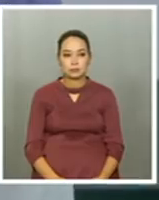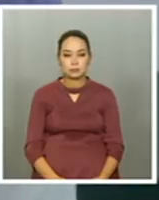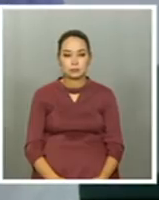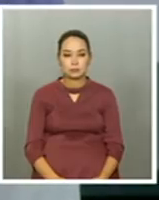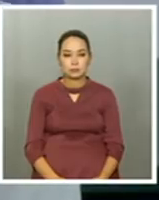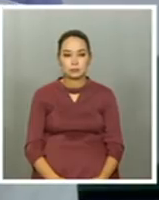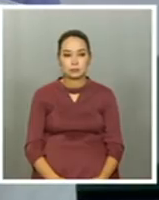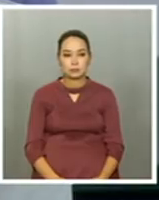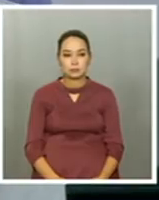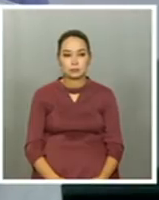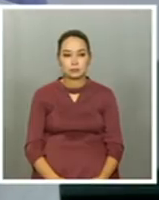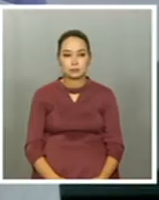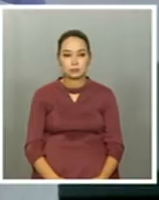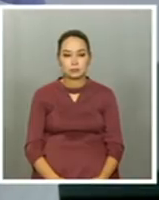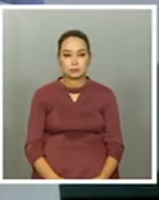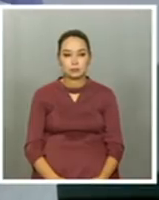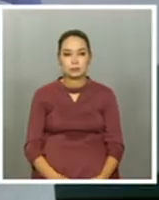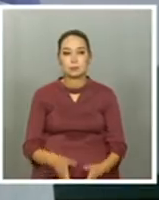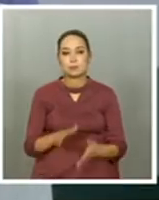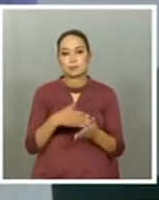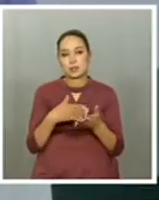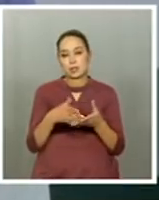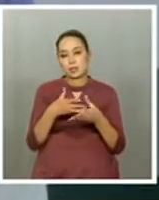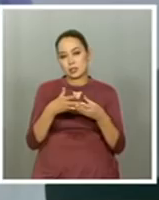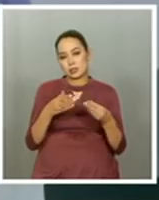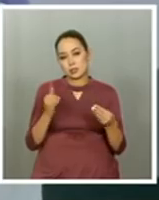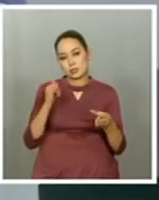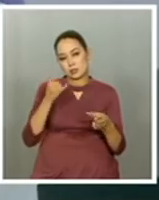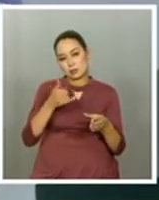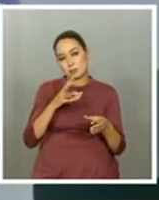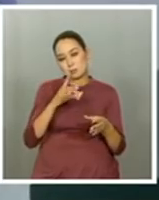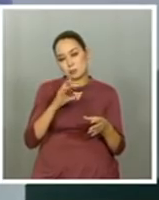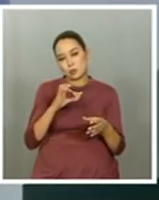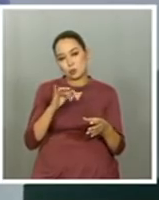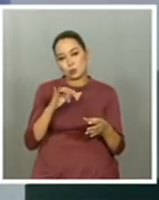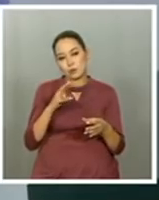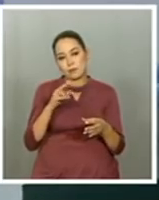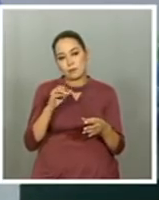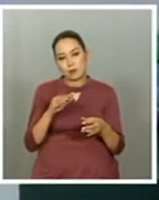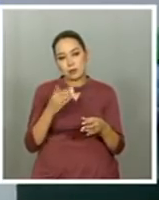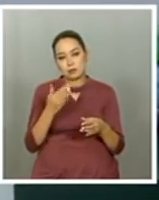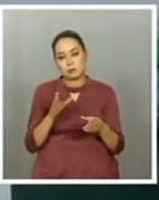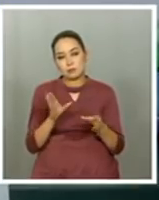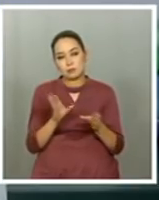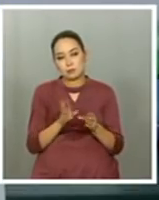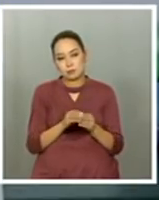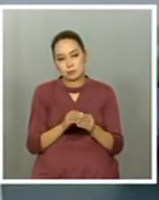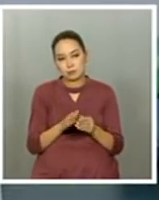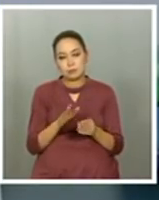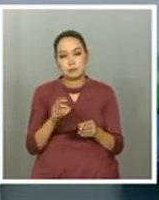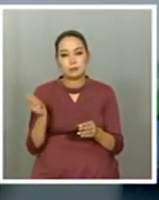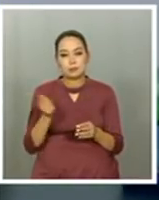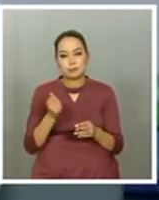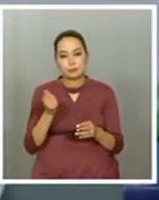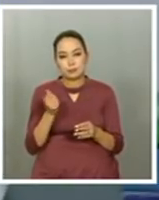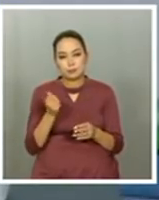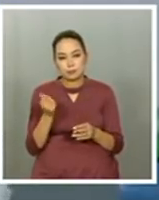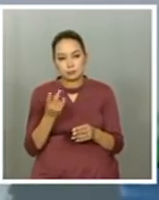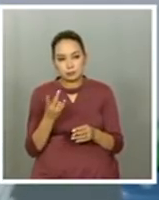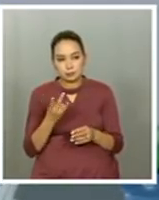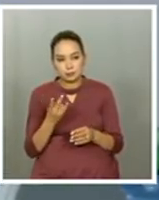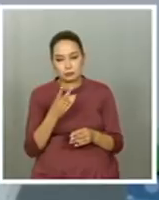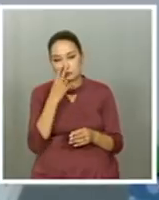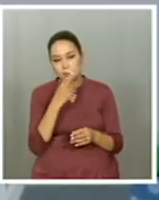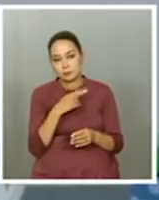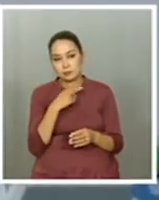отырсақ, қою майлы ертінді мыс сульфатымен араластырылды. Бұны біз шайқаймыз аздап.